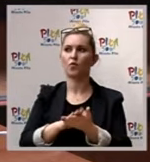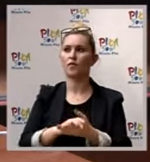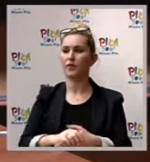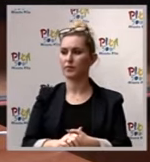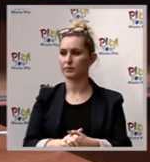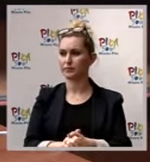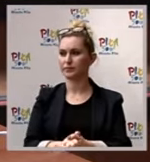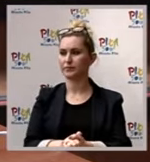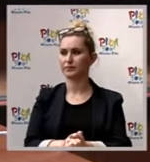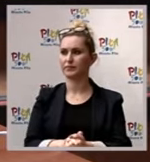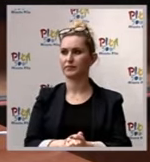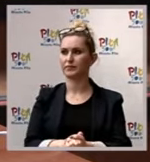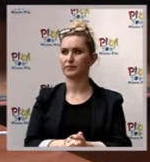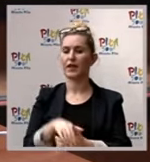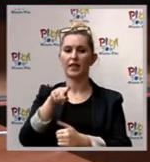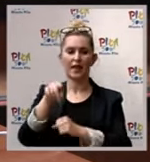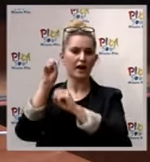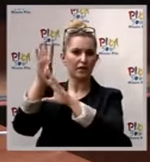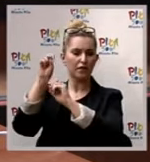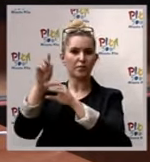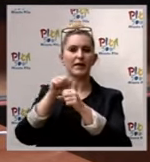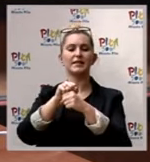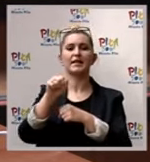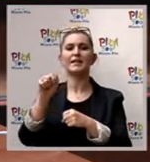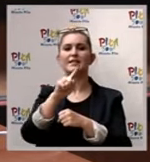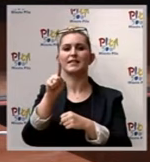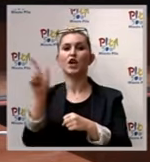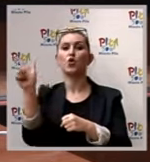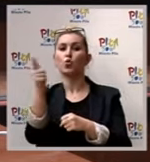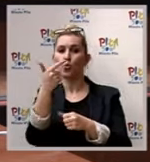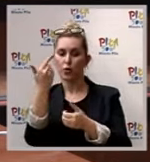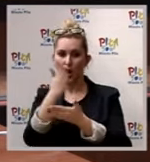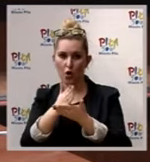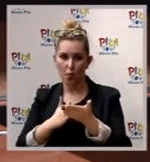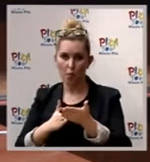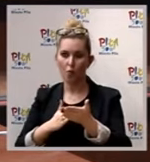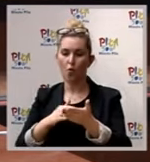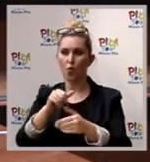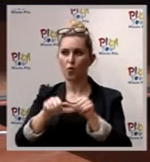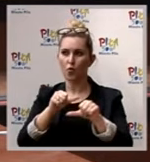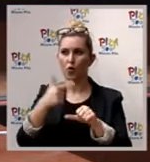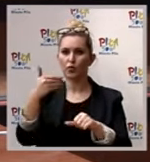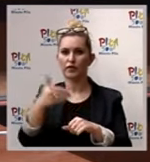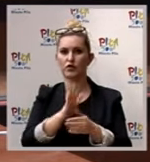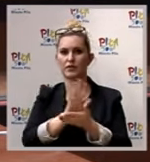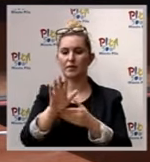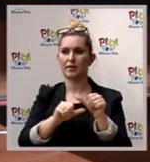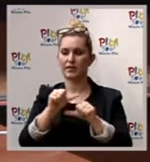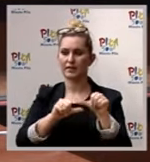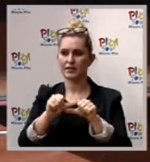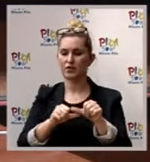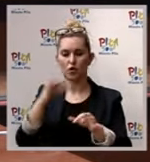Państwu informacja dotyczy okresu drugiego półrocza 2015 roku i szczegółowo zawiera